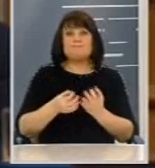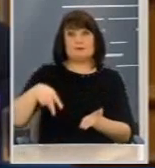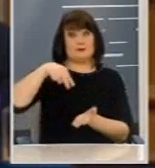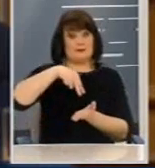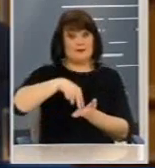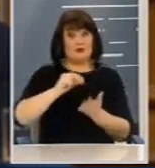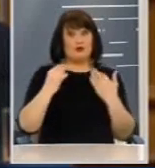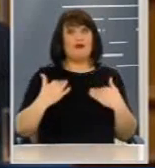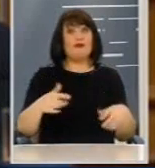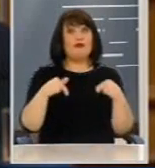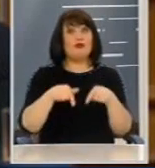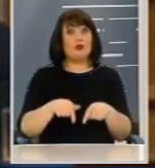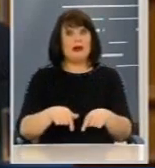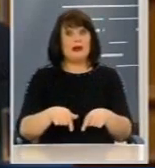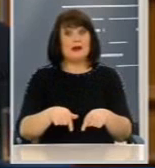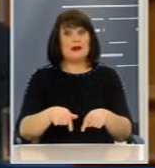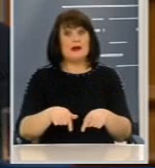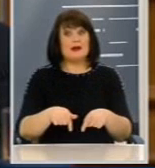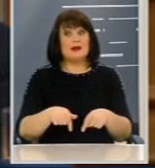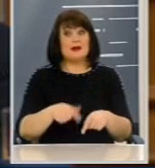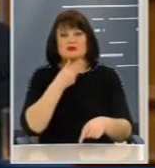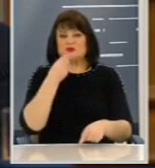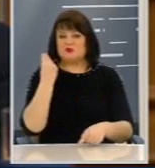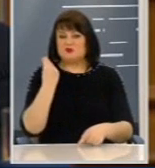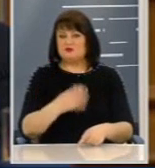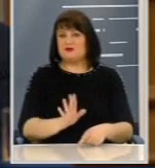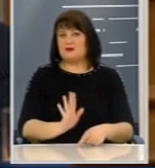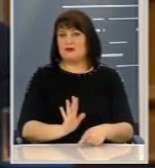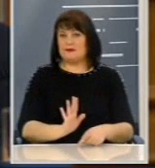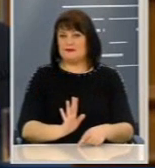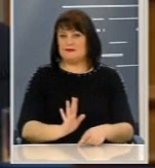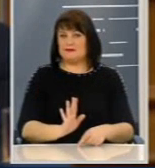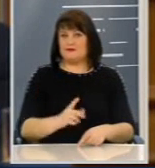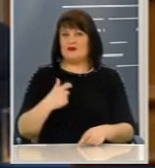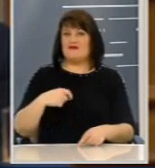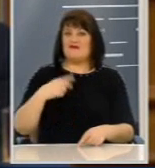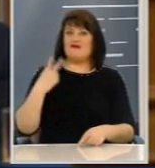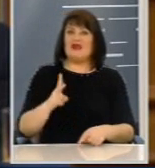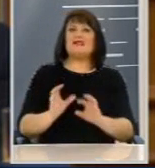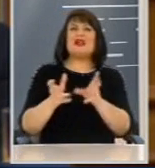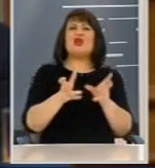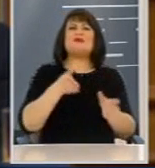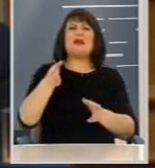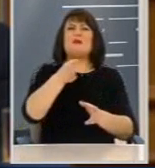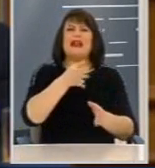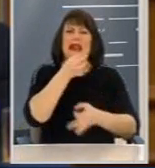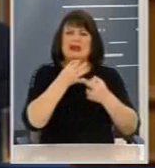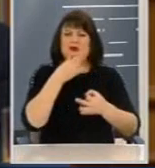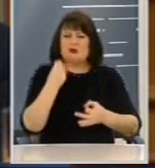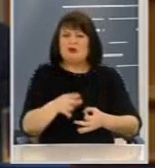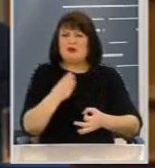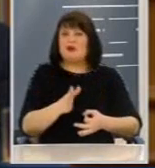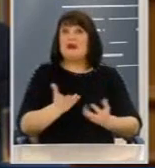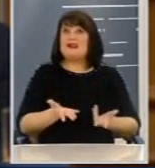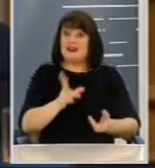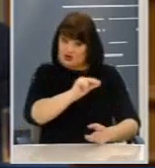Βουλής τις γνωστές αθλειότητες που επικαλούνται στελέχη σας σε μέσα ενημέρωσης